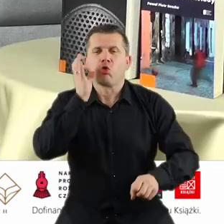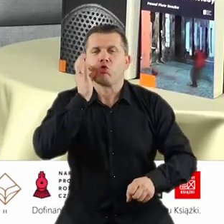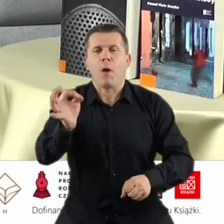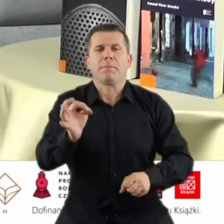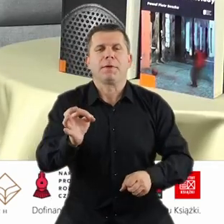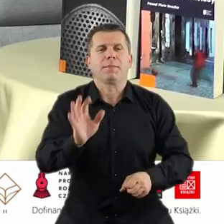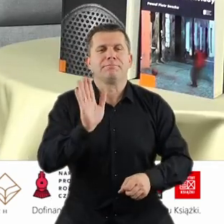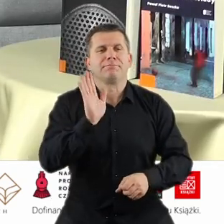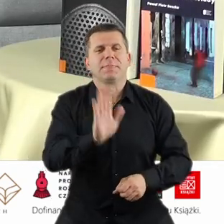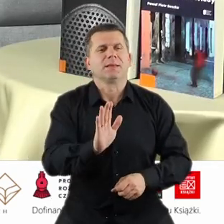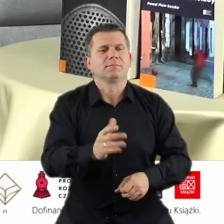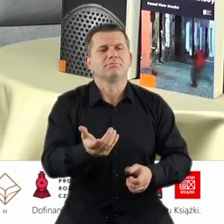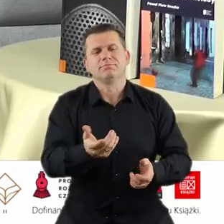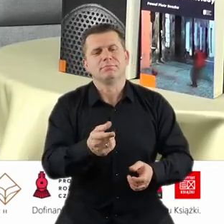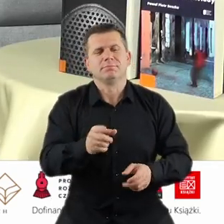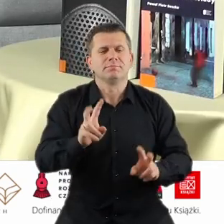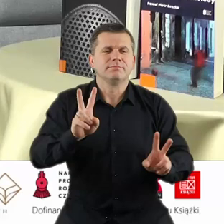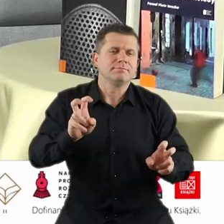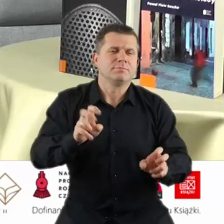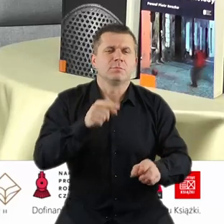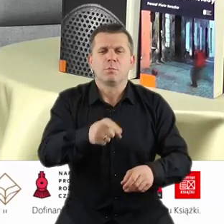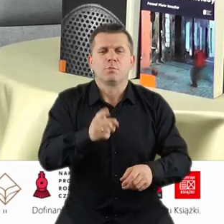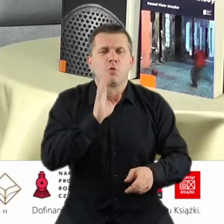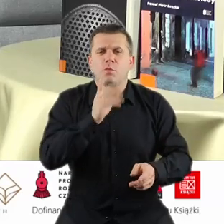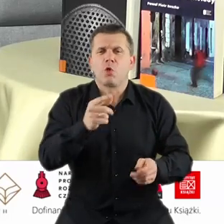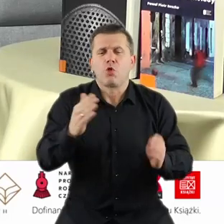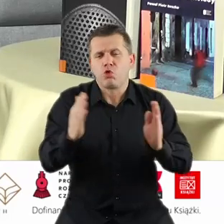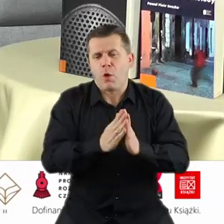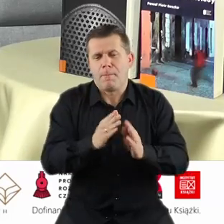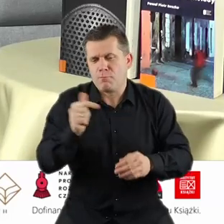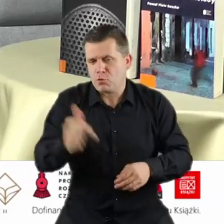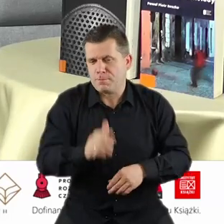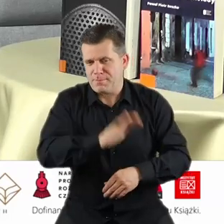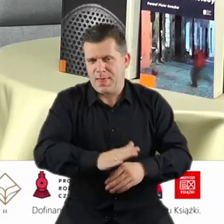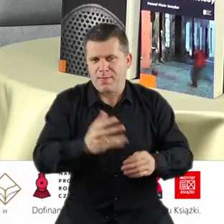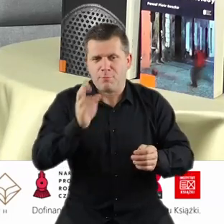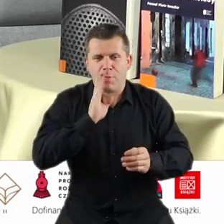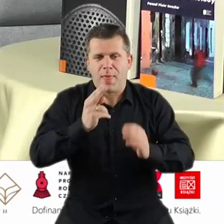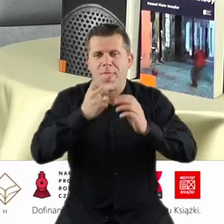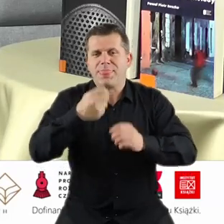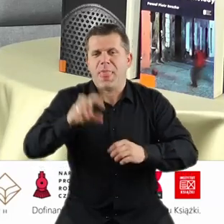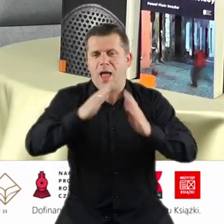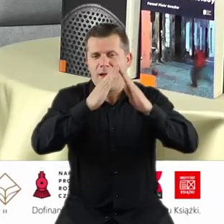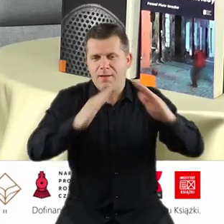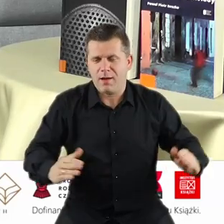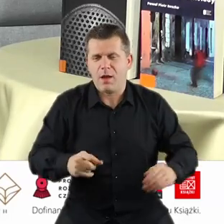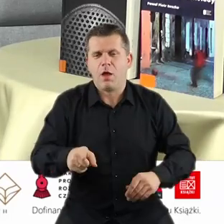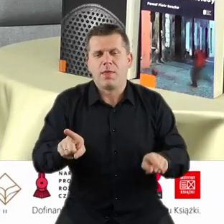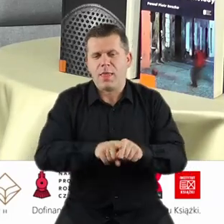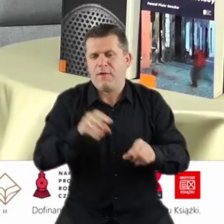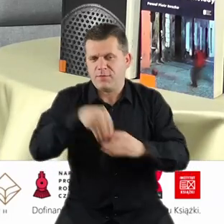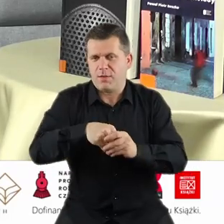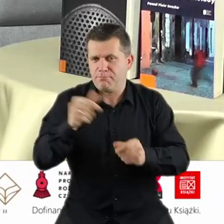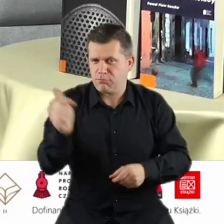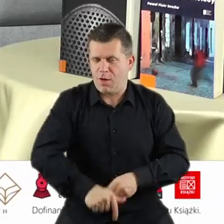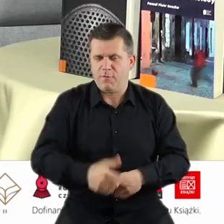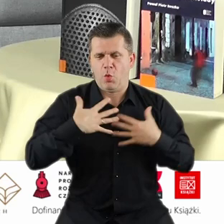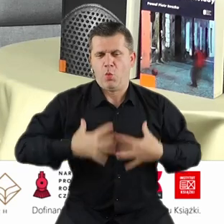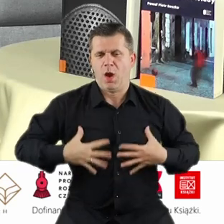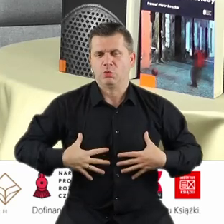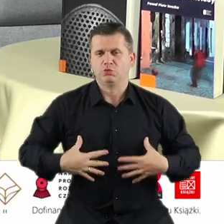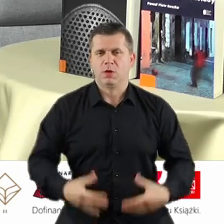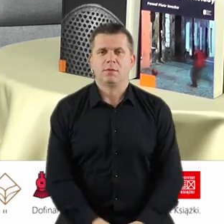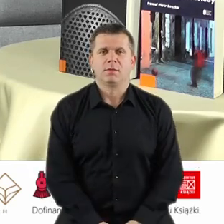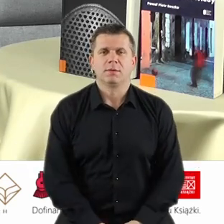dobrobytu, tylko po prostu tak jak dom powinien mieć dach, powinien mieć też i łazienkę, prawda? Jest to rzecz dla nas oczywista. Tymczasem